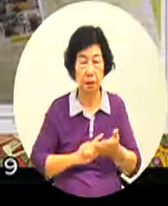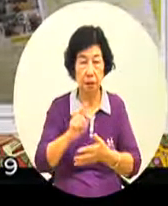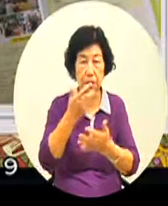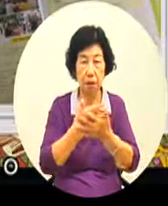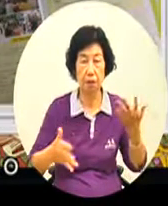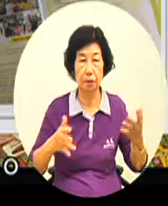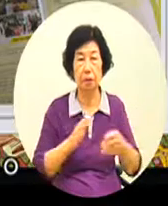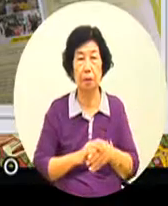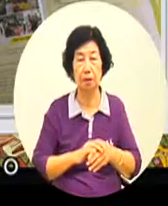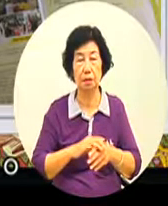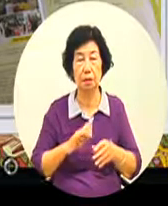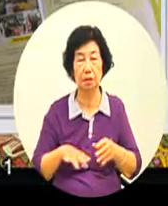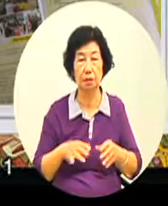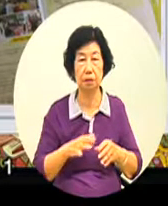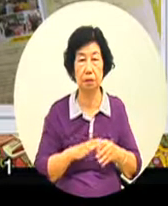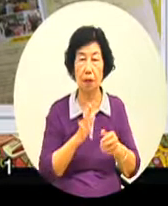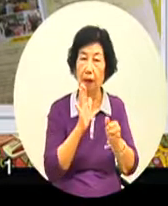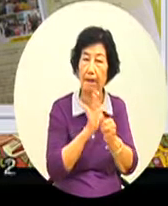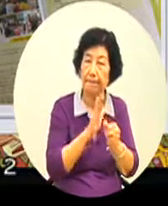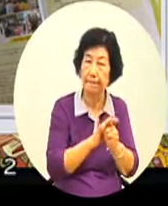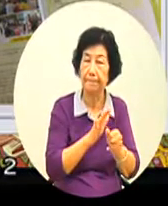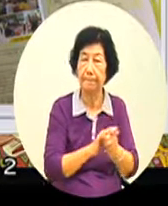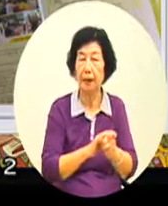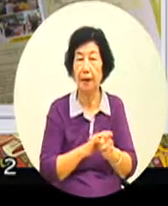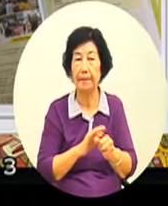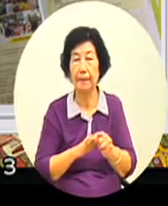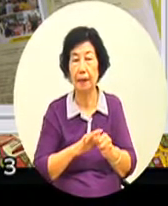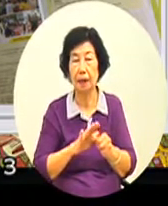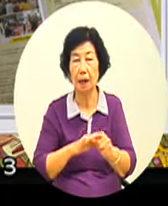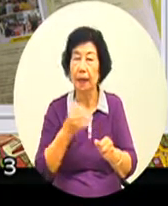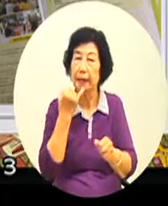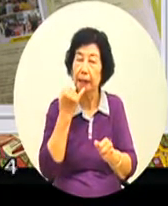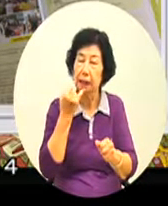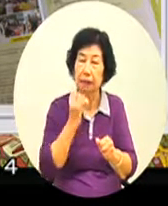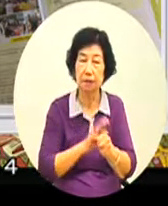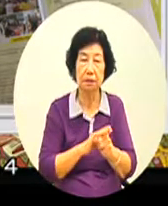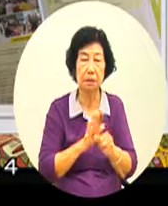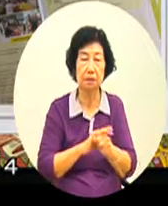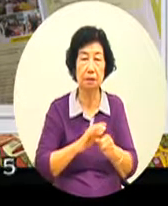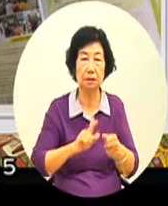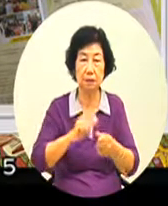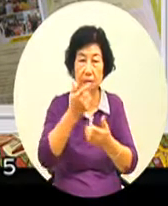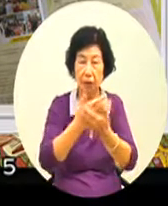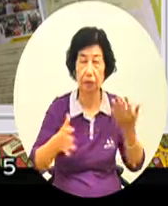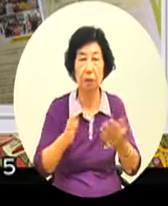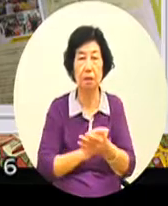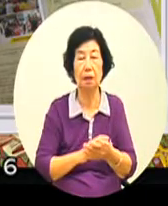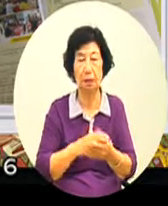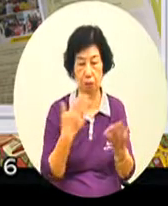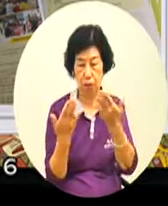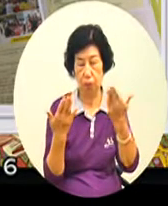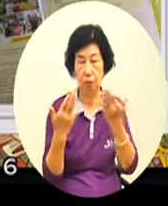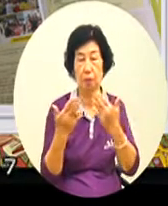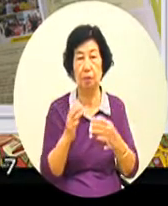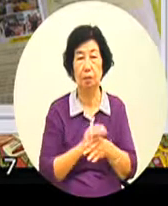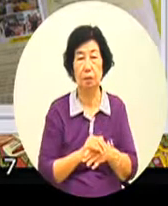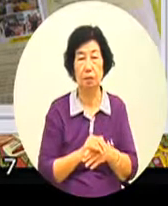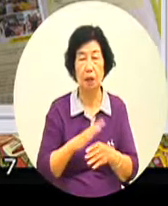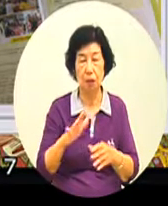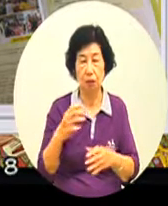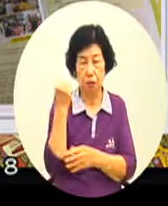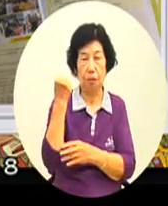置的大事记，欢迎上网来了解。本会为了提升族人对于自身权益的重视呢，除了